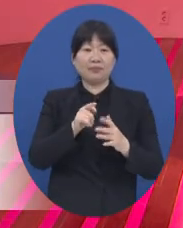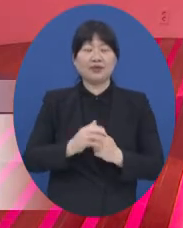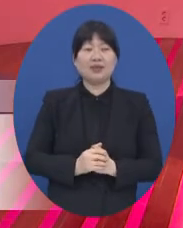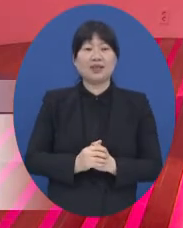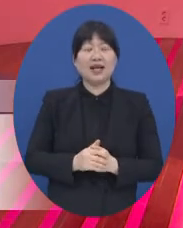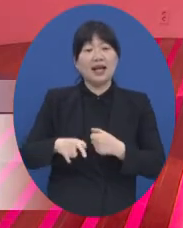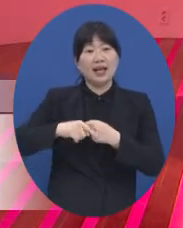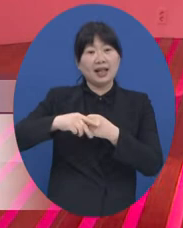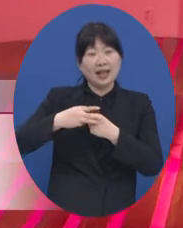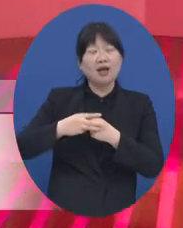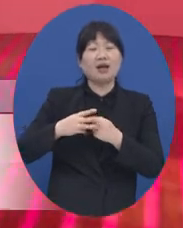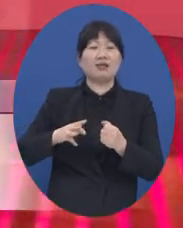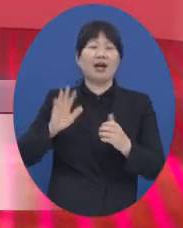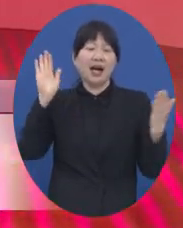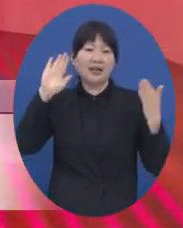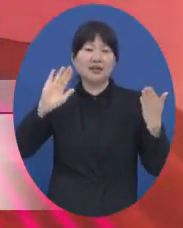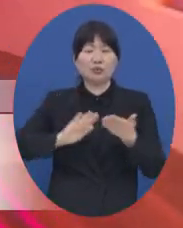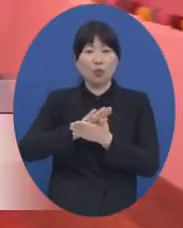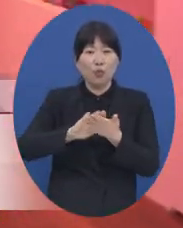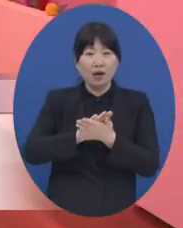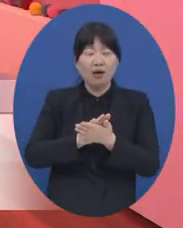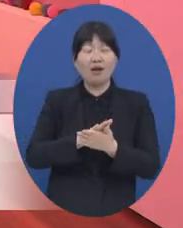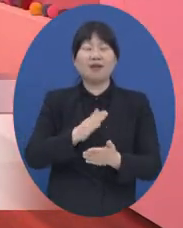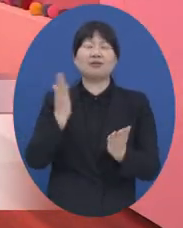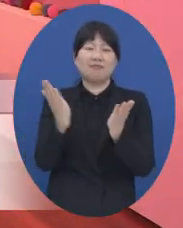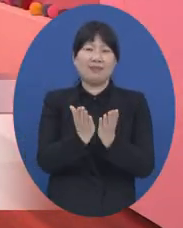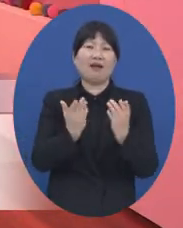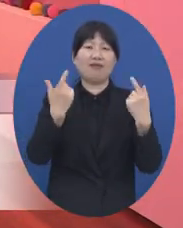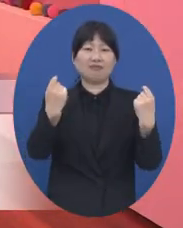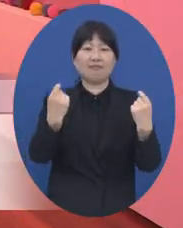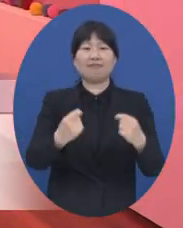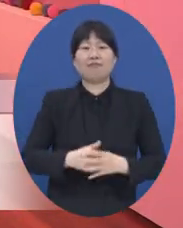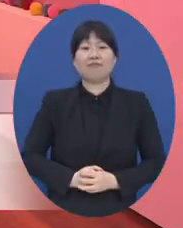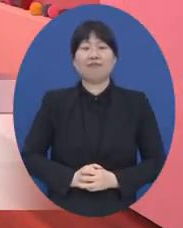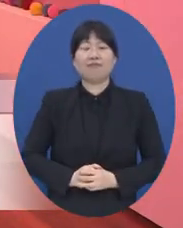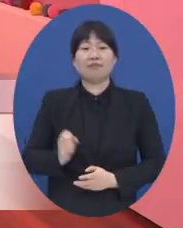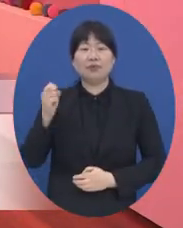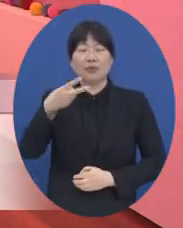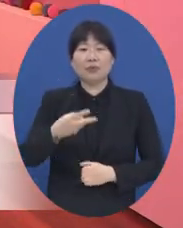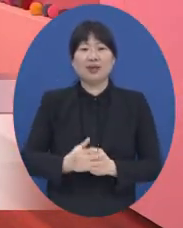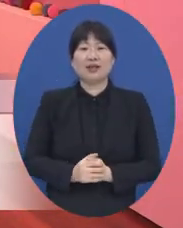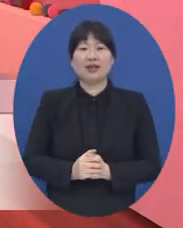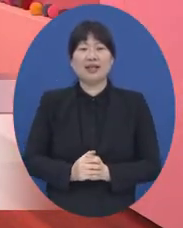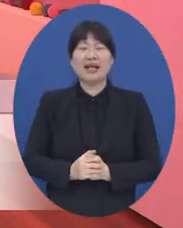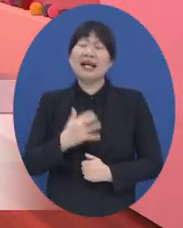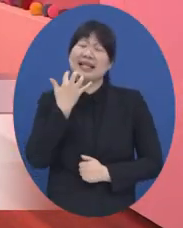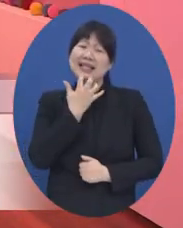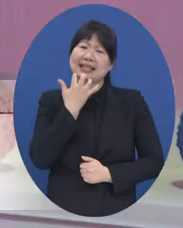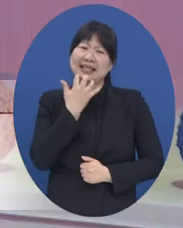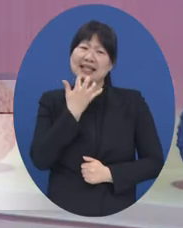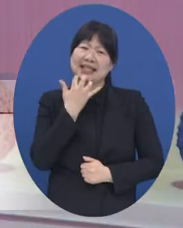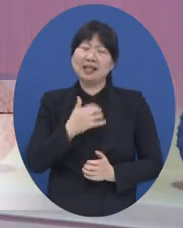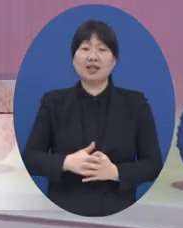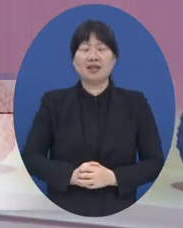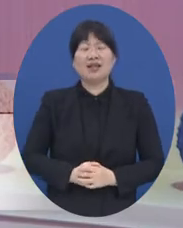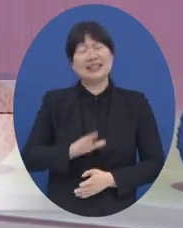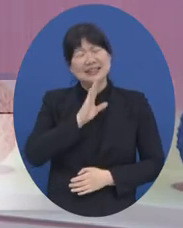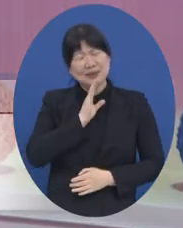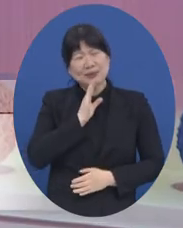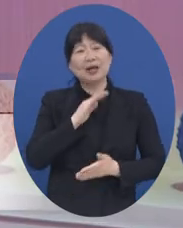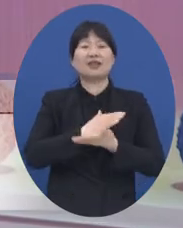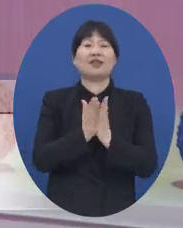애들이 놀기에 아주 적합한 놀이기구들이 많은 것 같아요. 그리고 일단은 색깔이 색채가